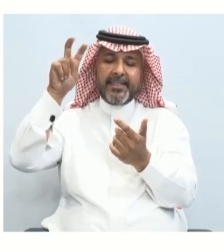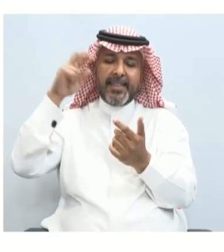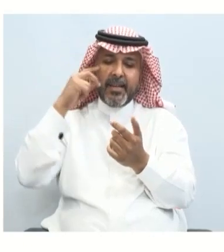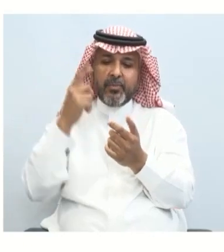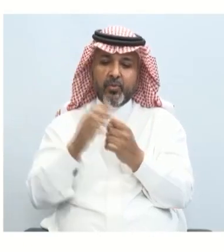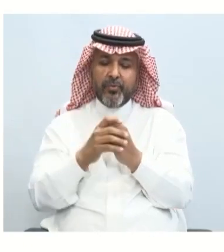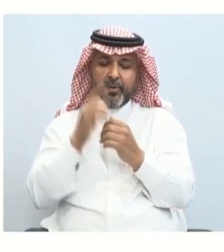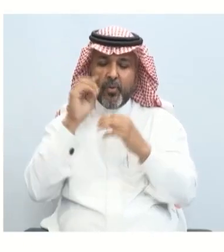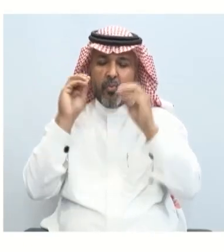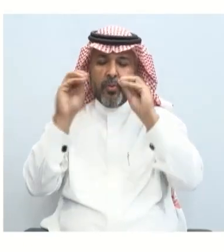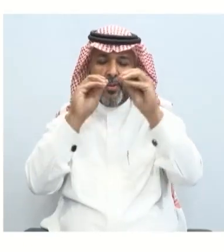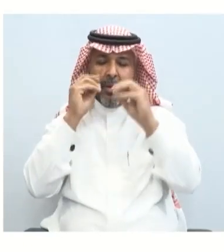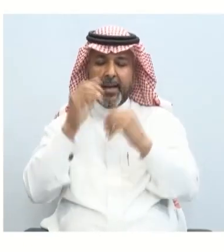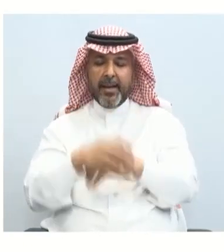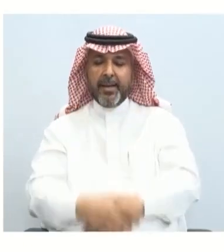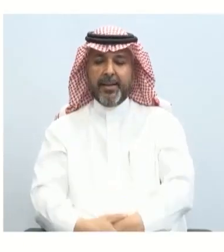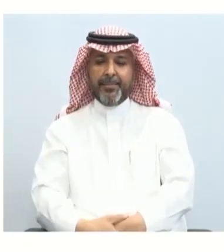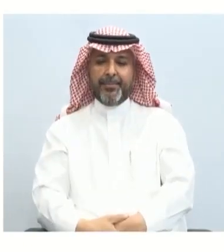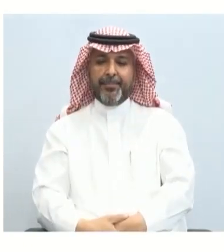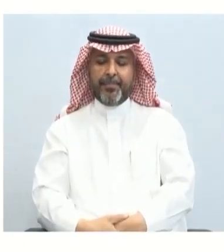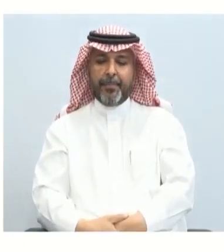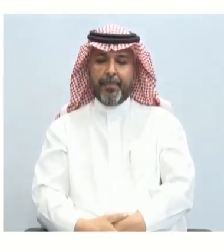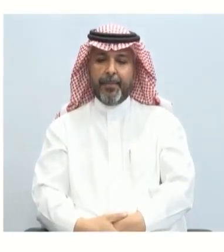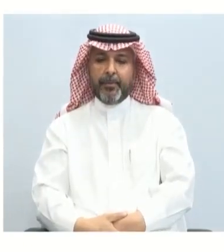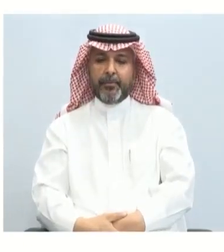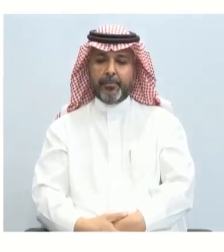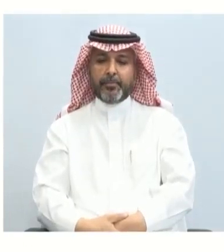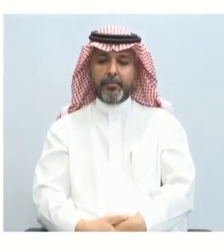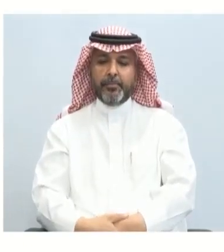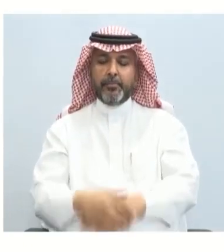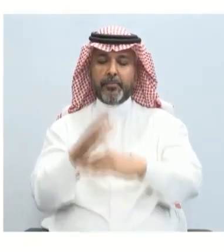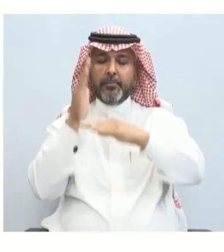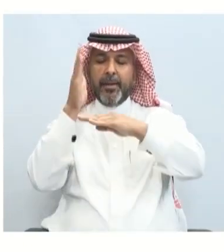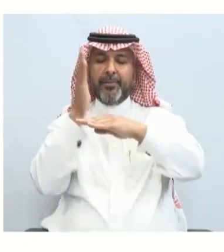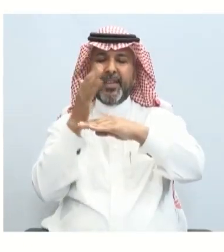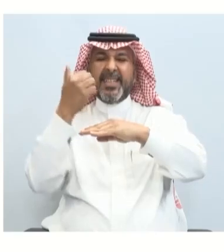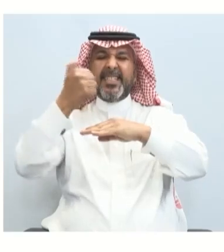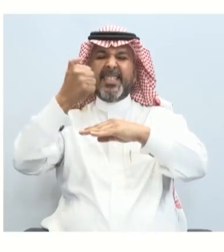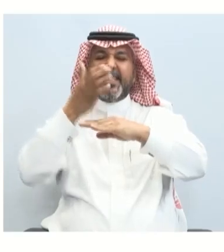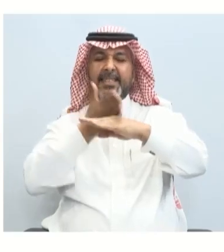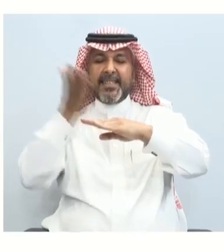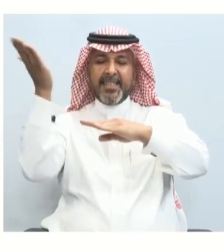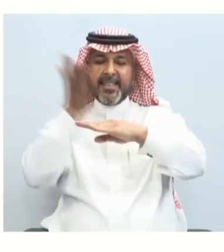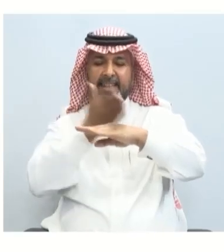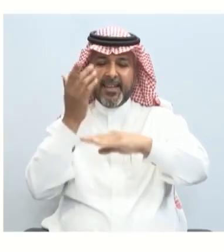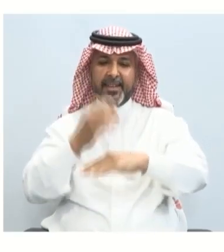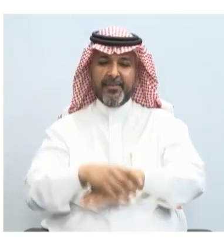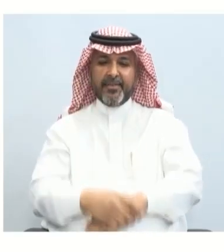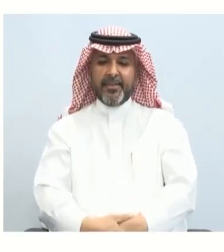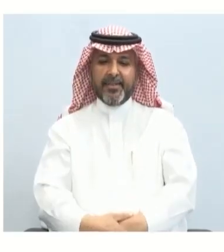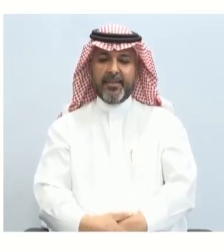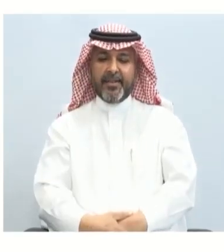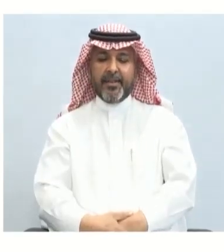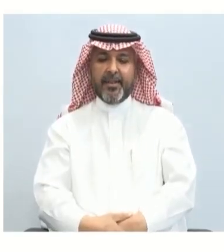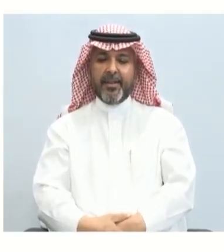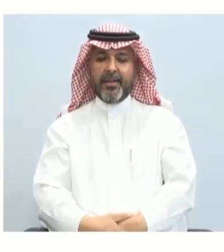انفرس لل النصف هو عباره عن هو عباره عن 60 درجه 60